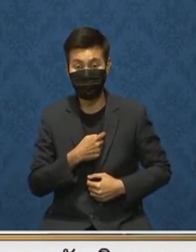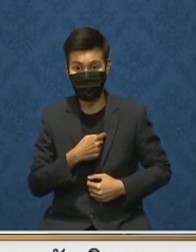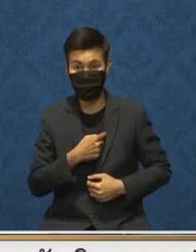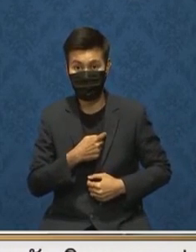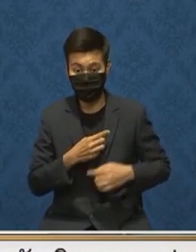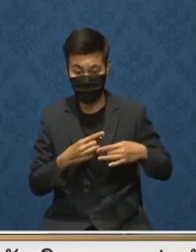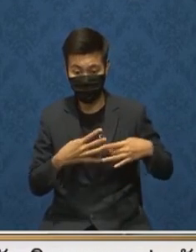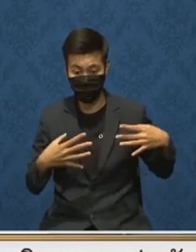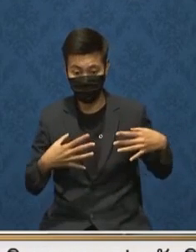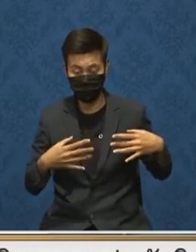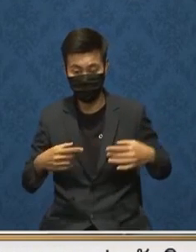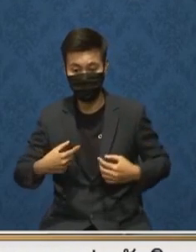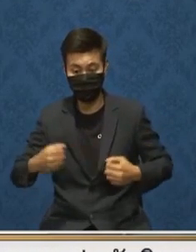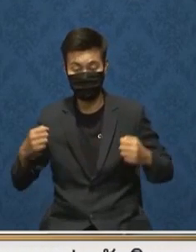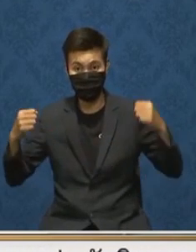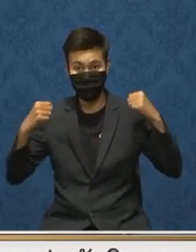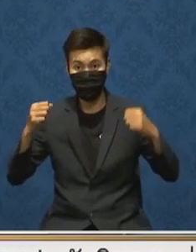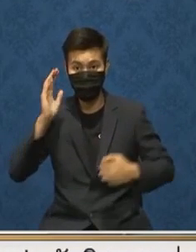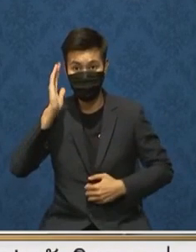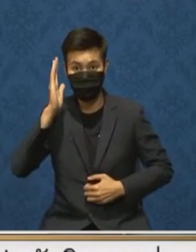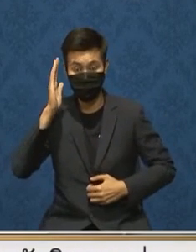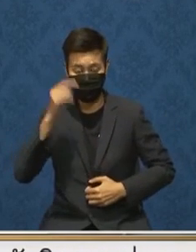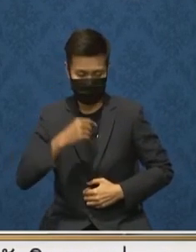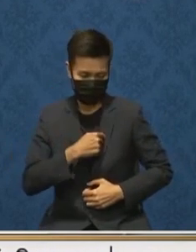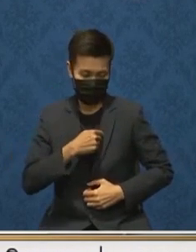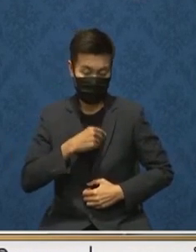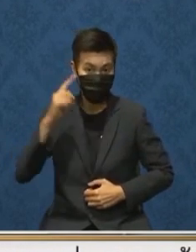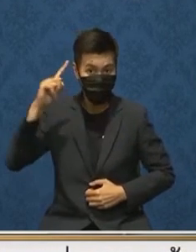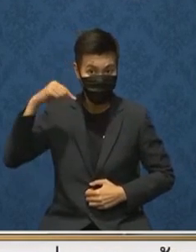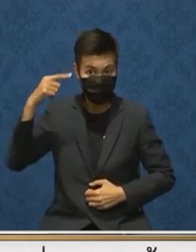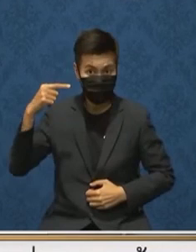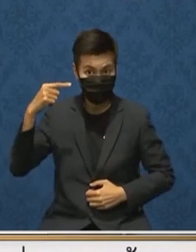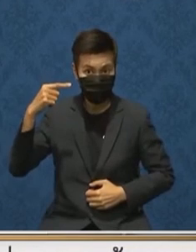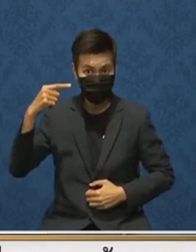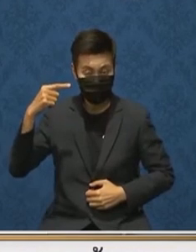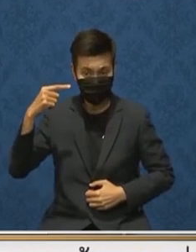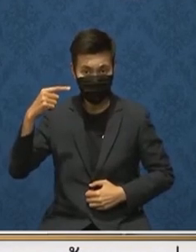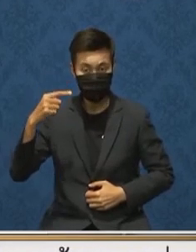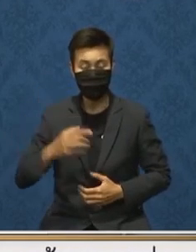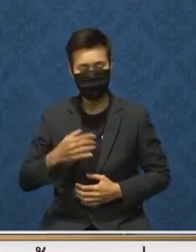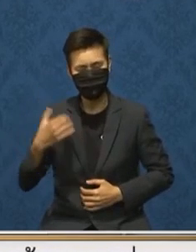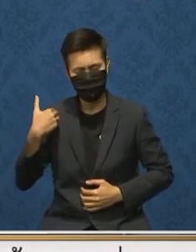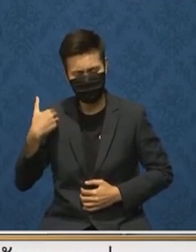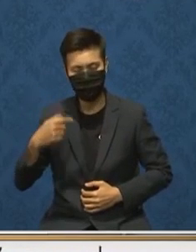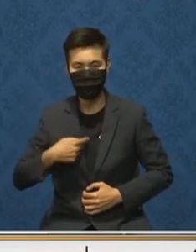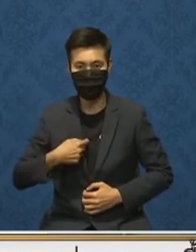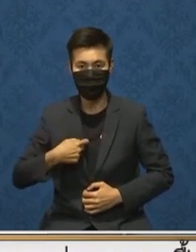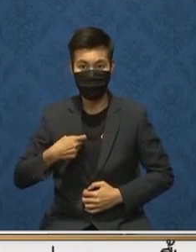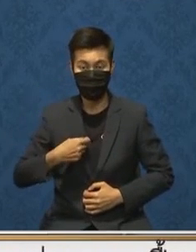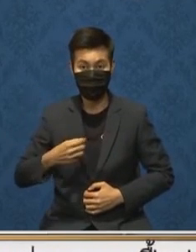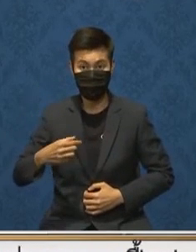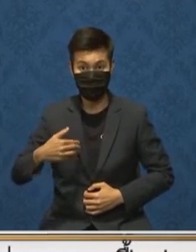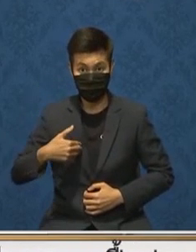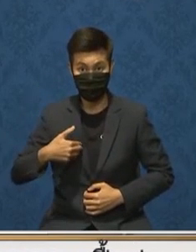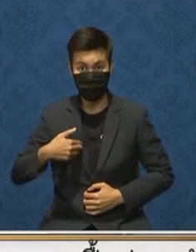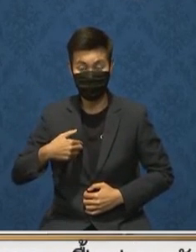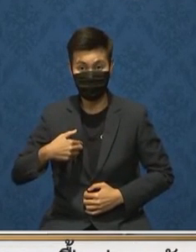ายซึ่งอย่างไรก็ตามผมเชื่อว่าพ่อแม่พี่น้องหลายคนก็อาจจะตำหนิ